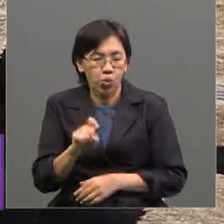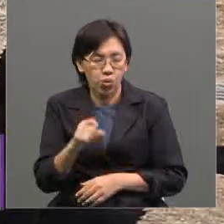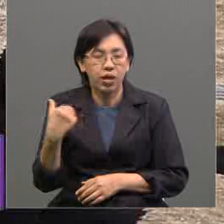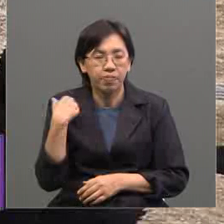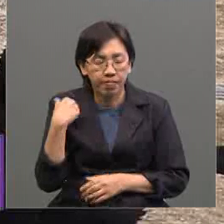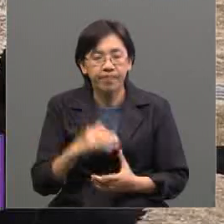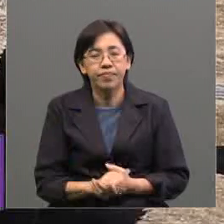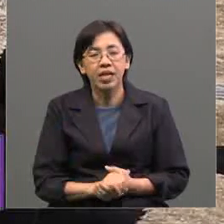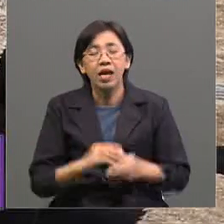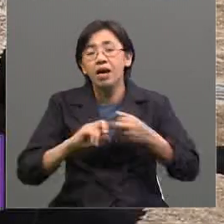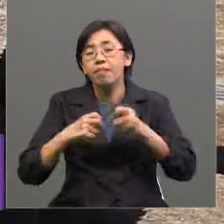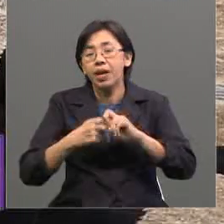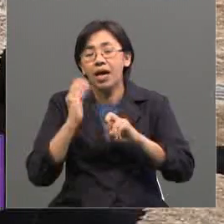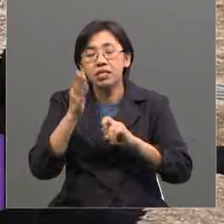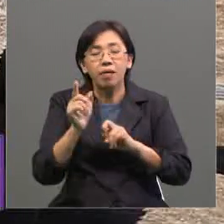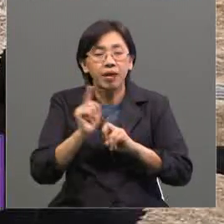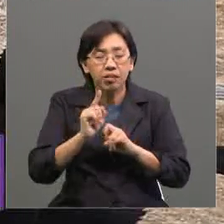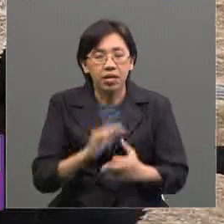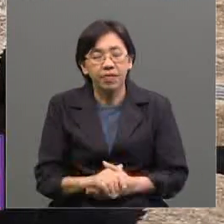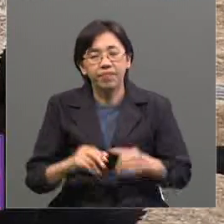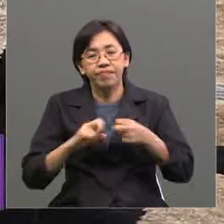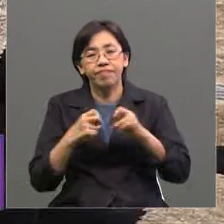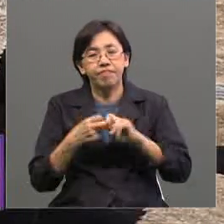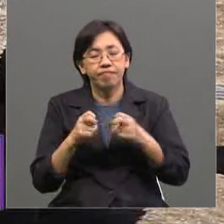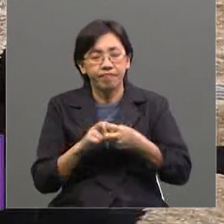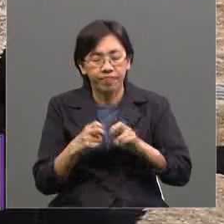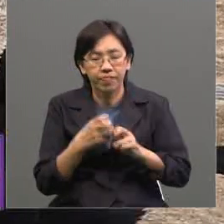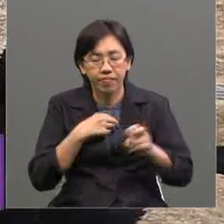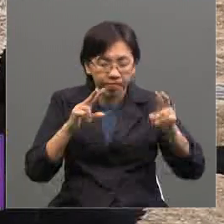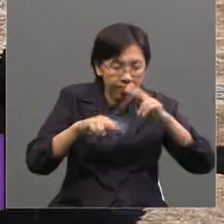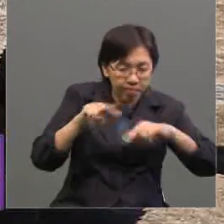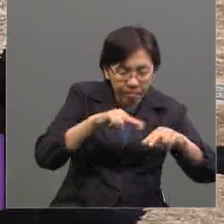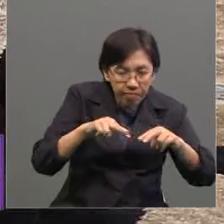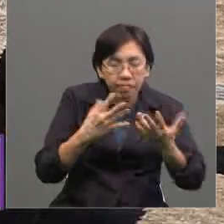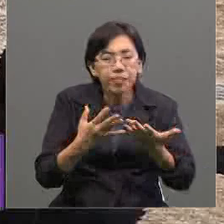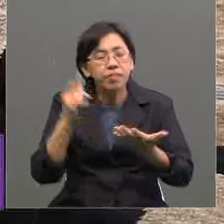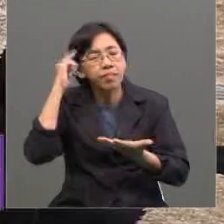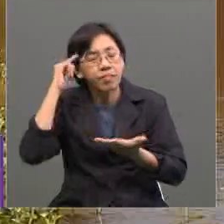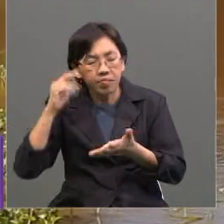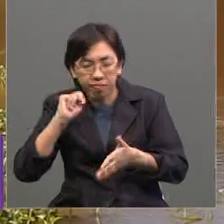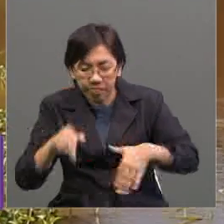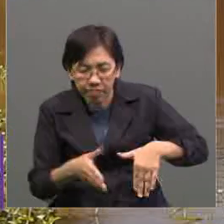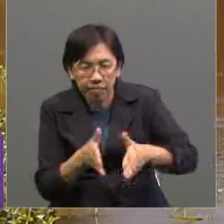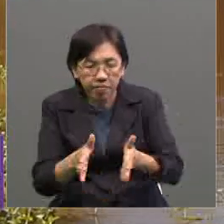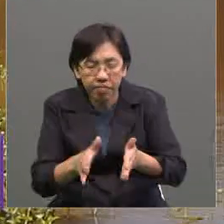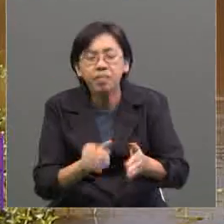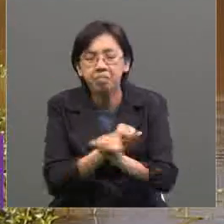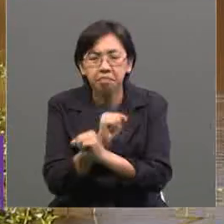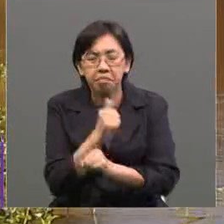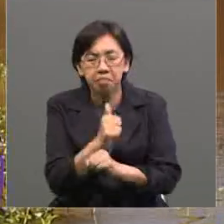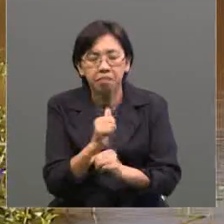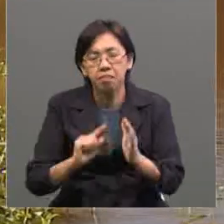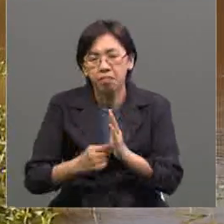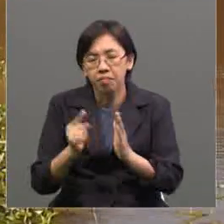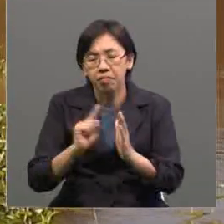แล้วนะครับแต่การแก้ปัญหาในระยะยาวก็มองไว้แล้วเช่นเดียวกันคือจะเร่งสำรวจแล้วก็ออกแบบก่อสร้างผนังกั้นน้ำแบบครบวงจรจะเริ่ม